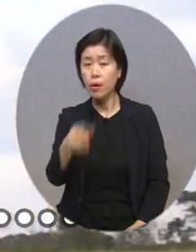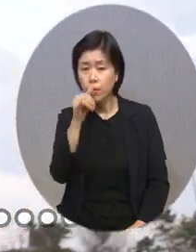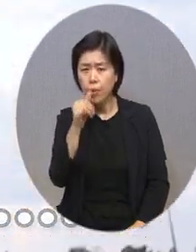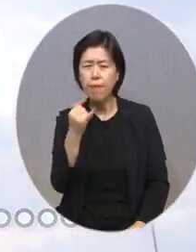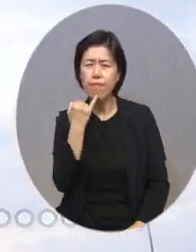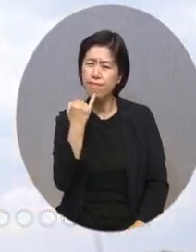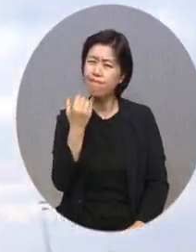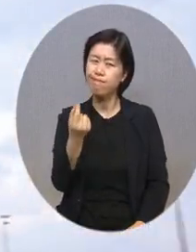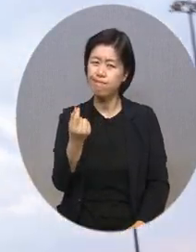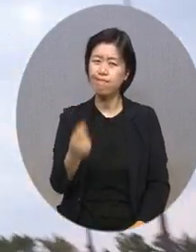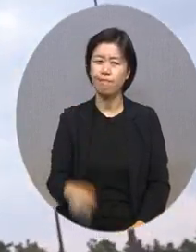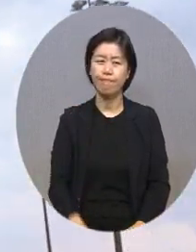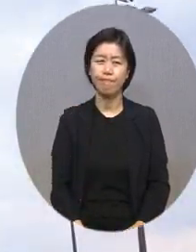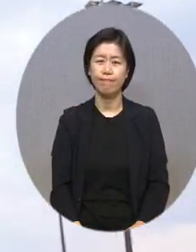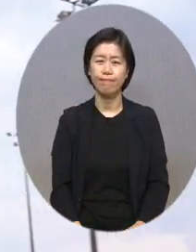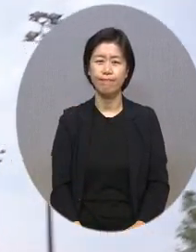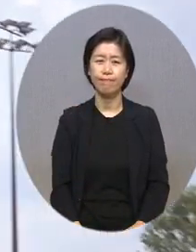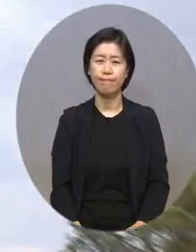아하,